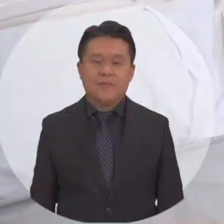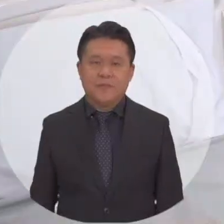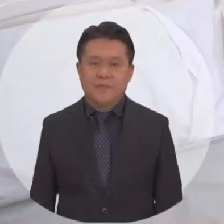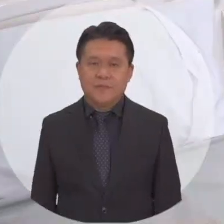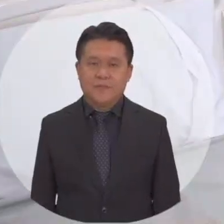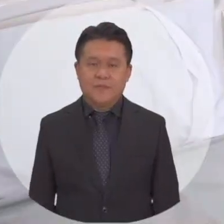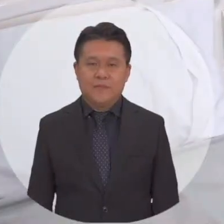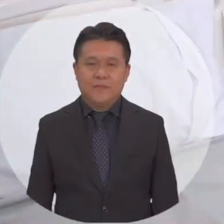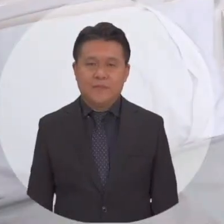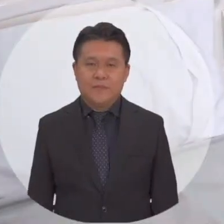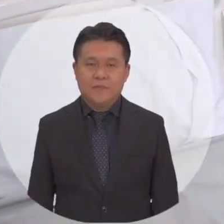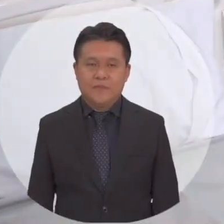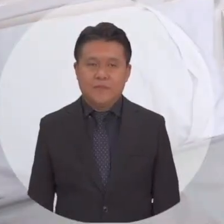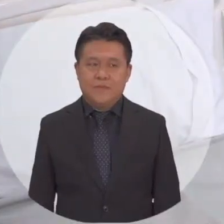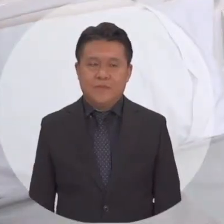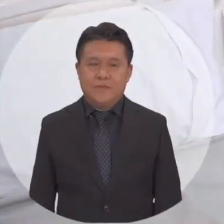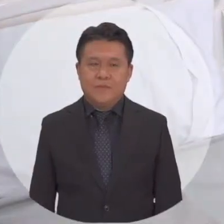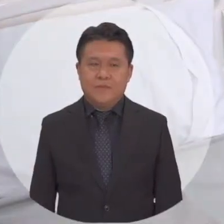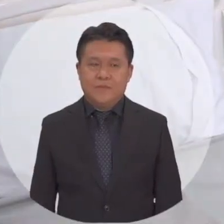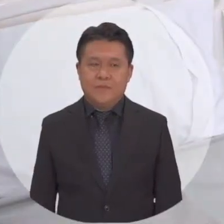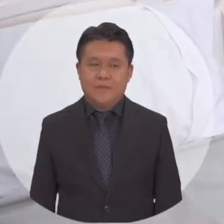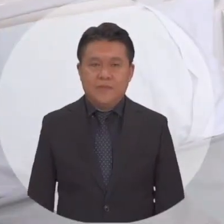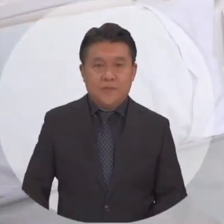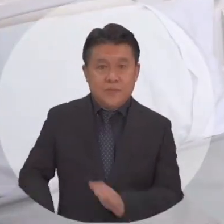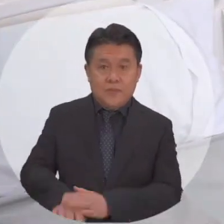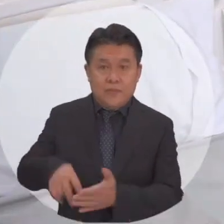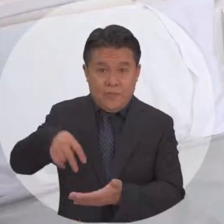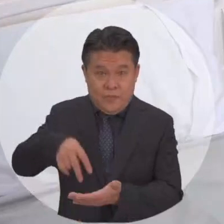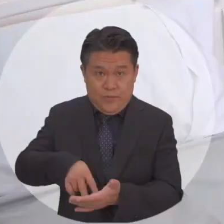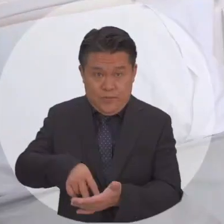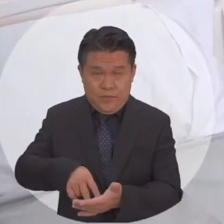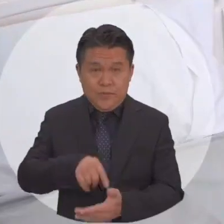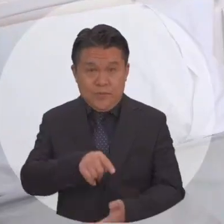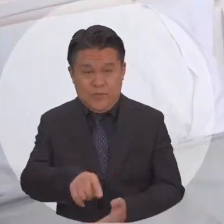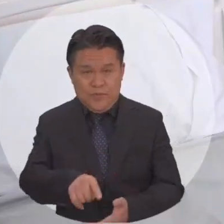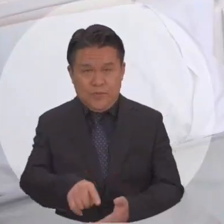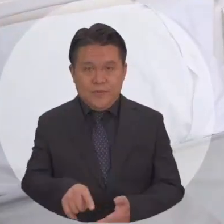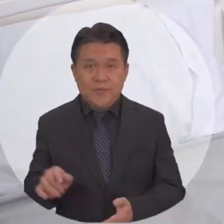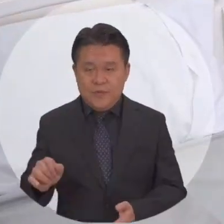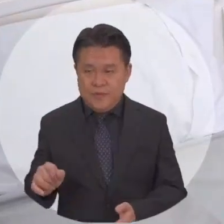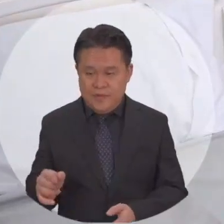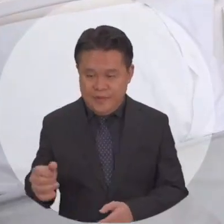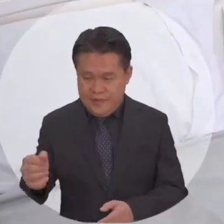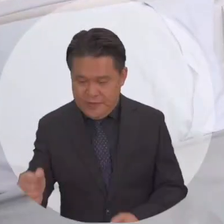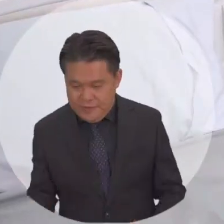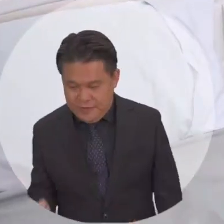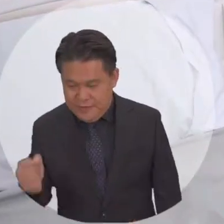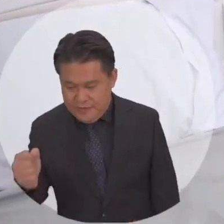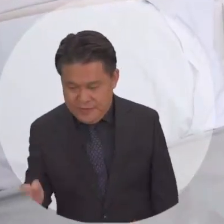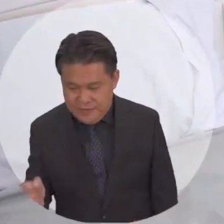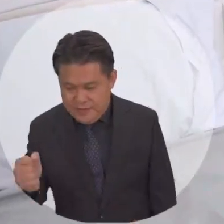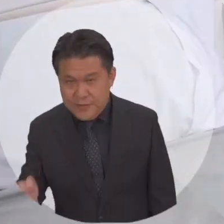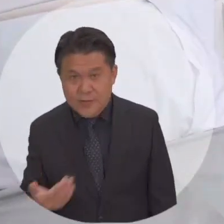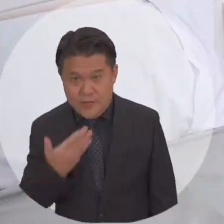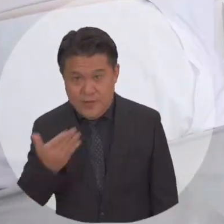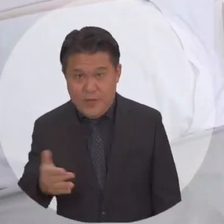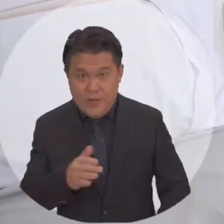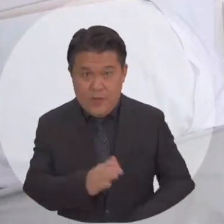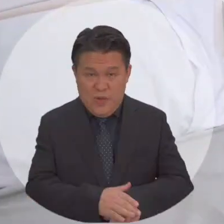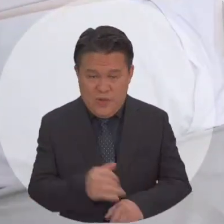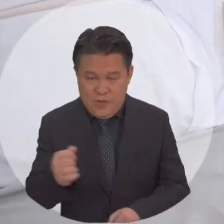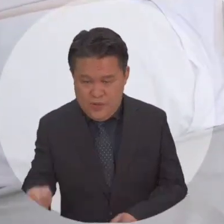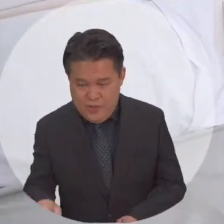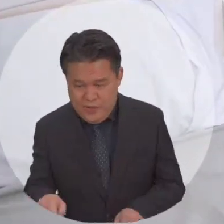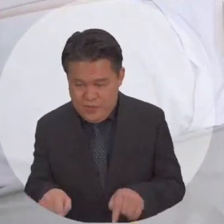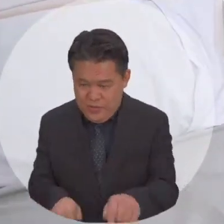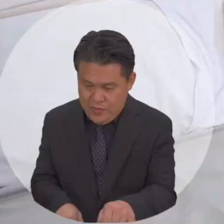대상자의 오른편에 서서 대상자가 지팡이를 지지하여 왼쪽, 오른쪽 다리를 번갈아 디딜 수 있도록 도와줍니다.